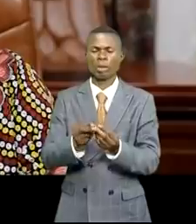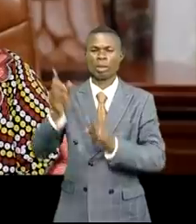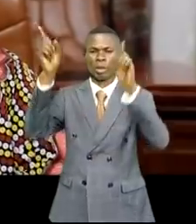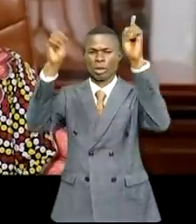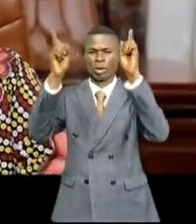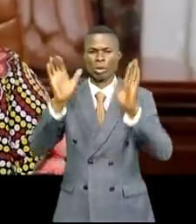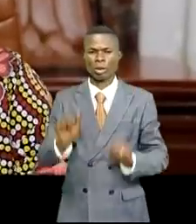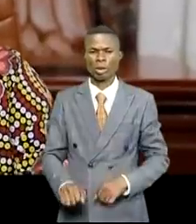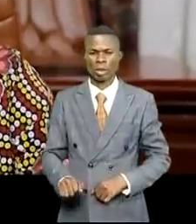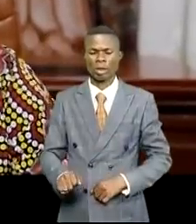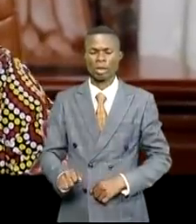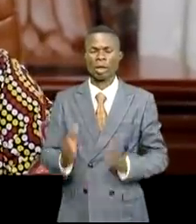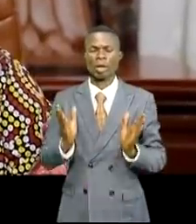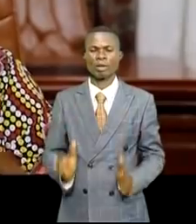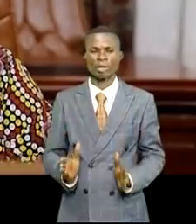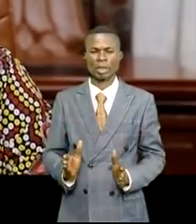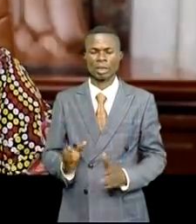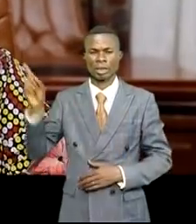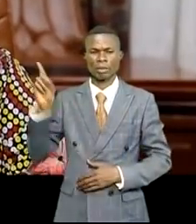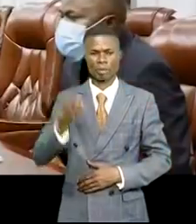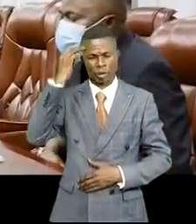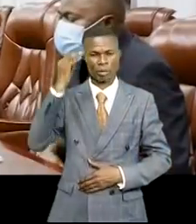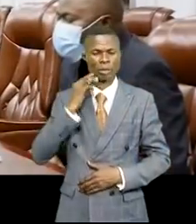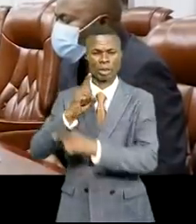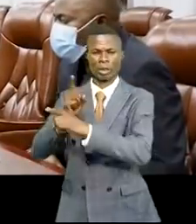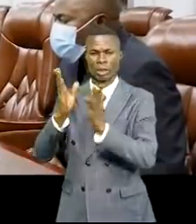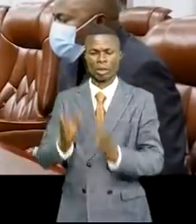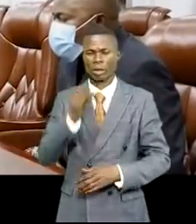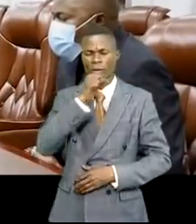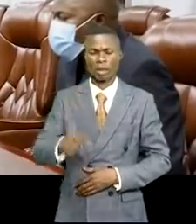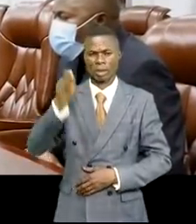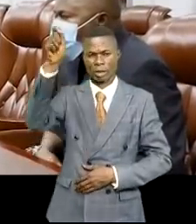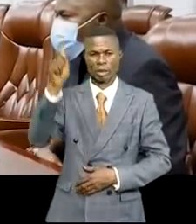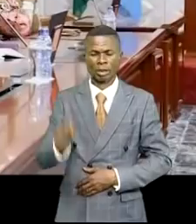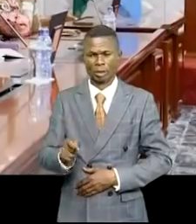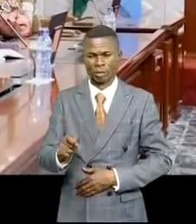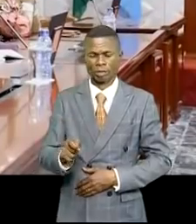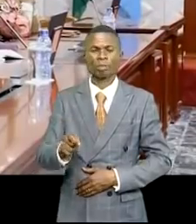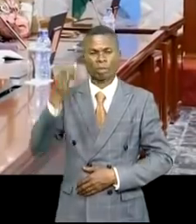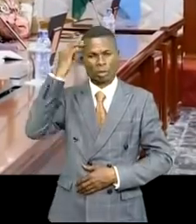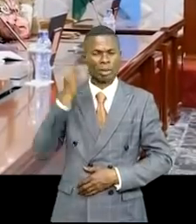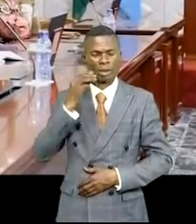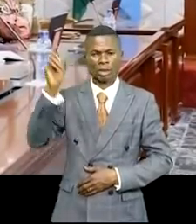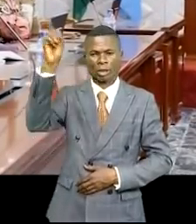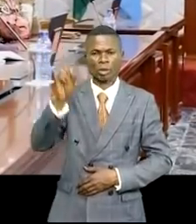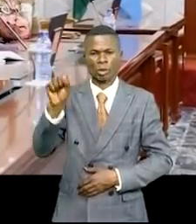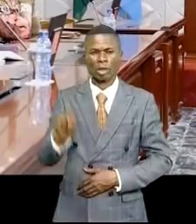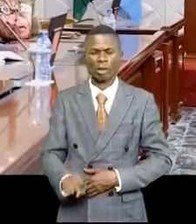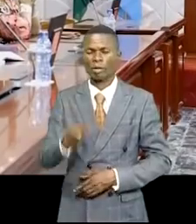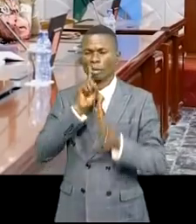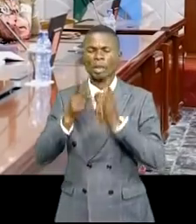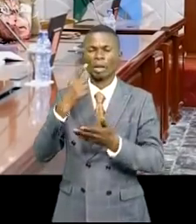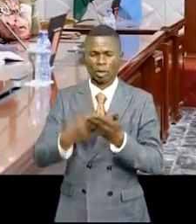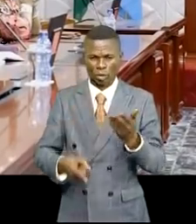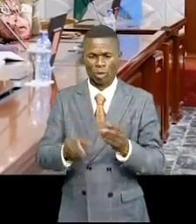sud-africaine conduite par Nosiviwe Napasa, ministre de la Défense et des Anciens Combattants. À en croire la ministre sud-africaine, l'entretien du jour fait suite à